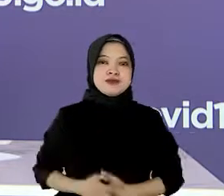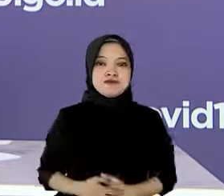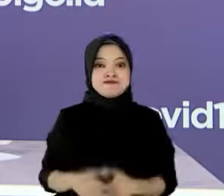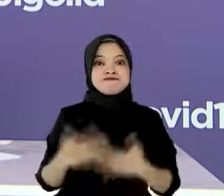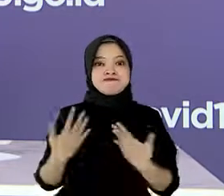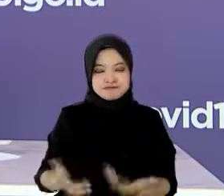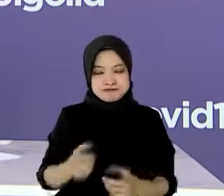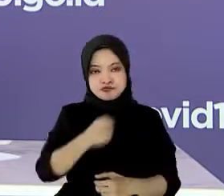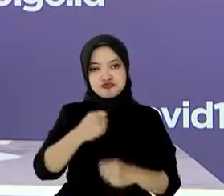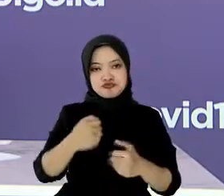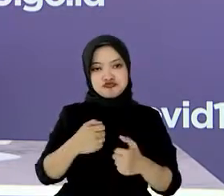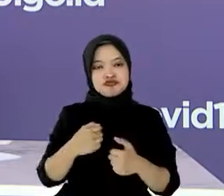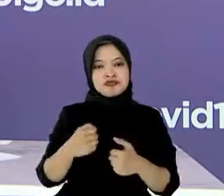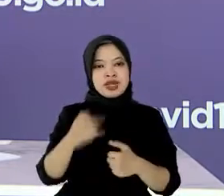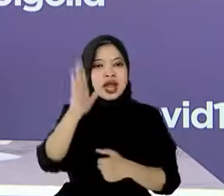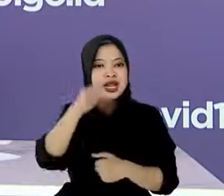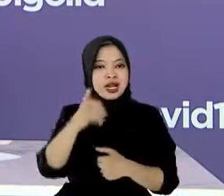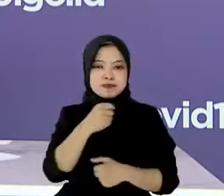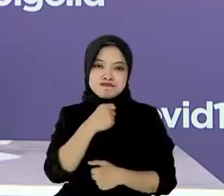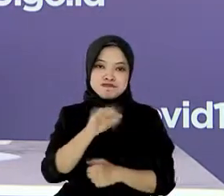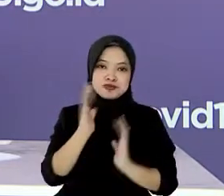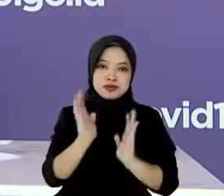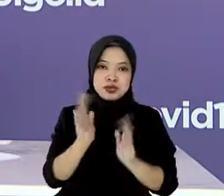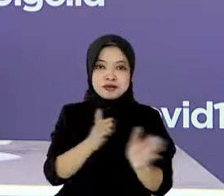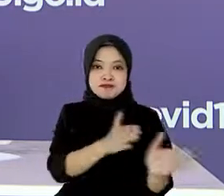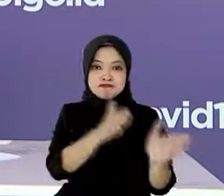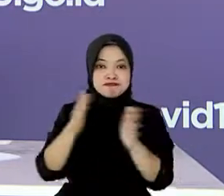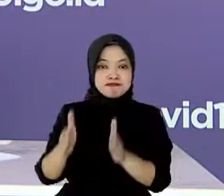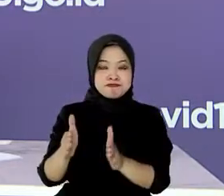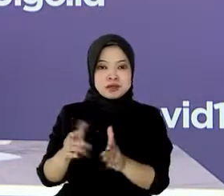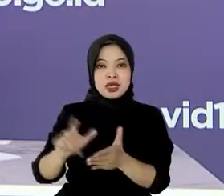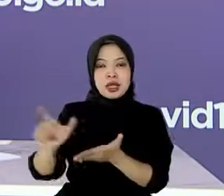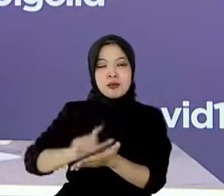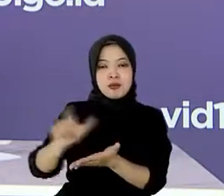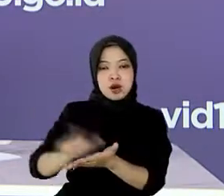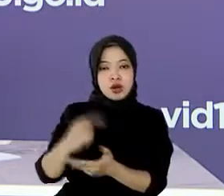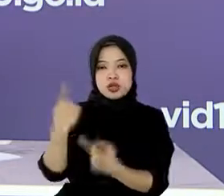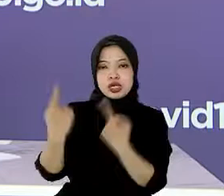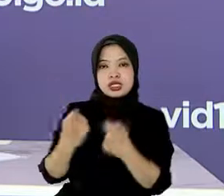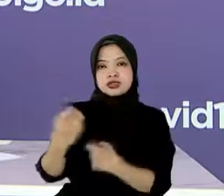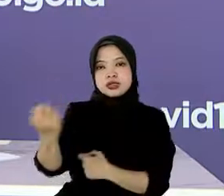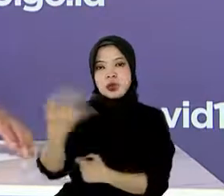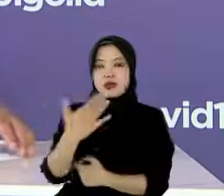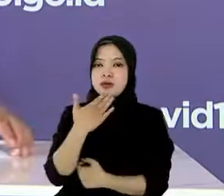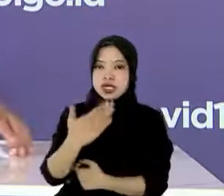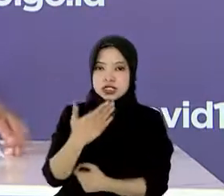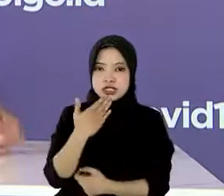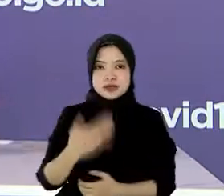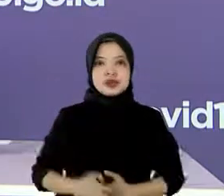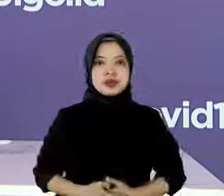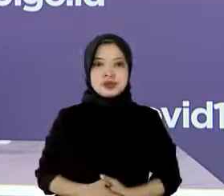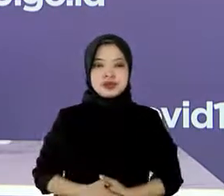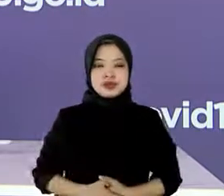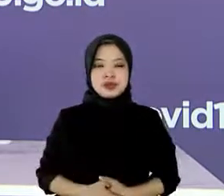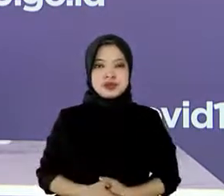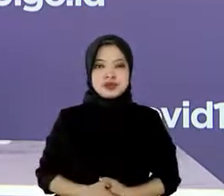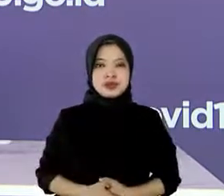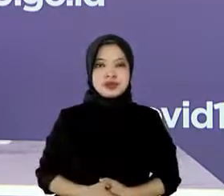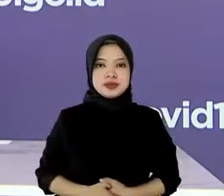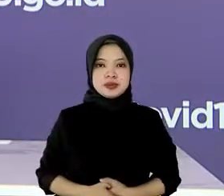demikian konferensi pers pada hari ini saya lanjutkan dengan sesi tanya-jawab media terima kasih